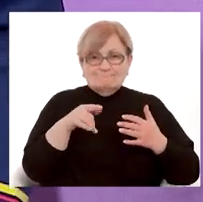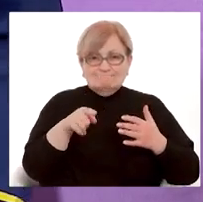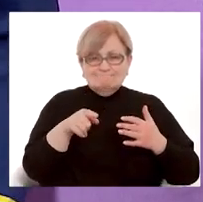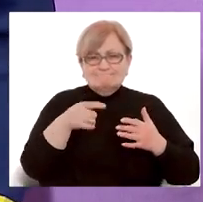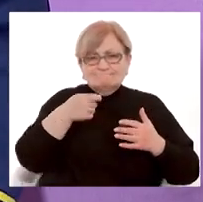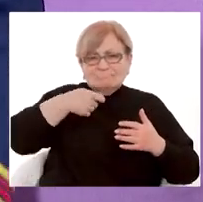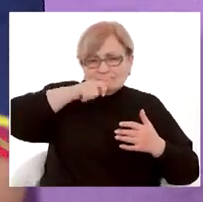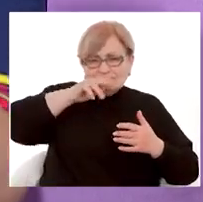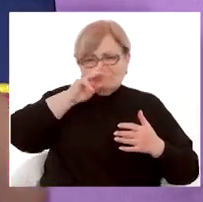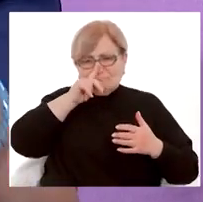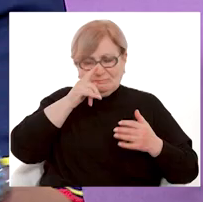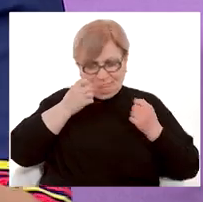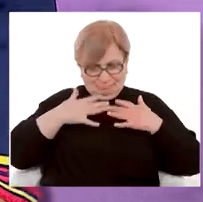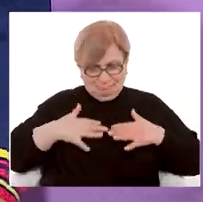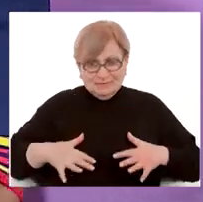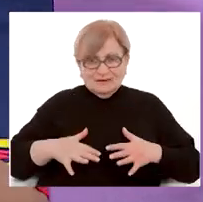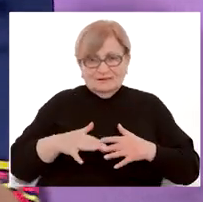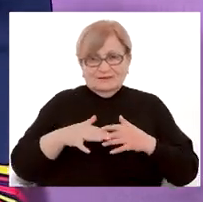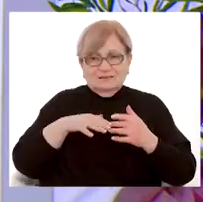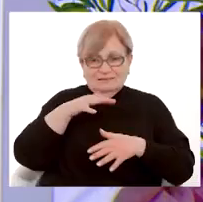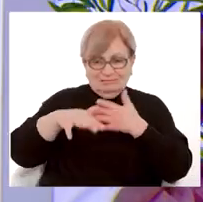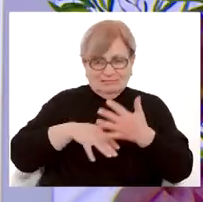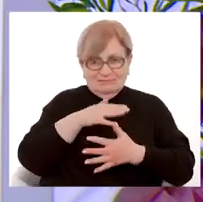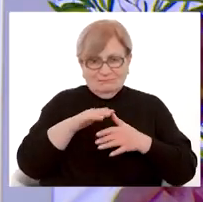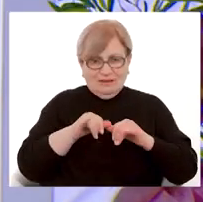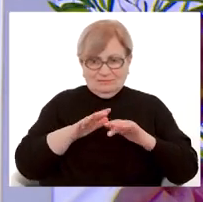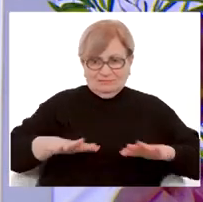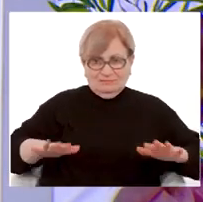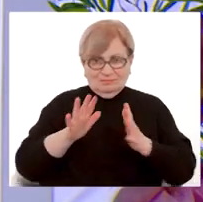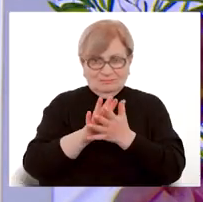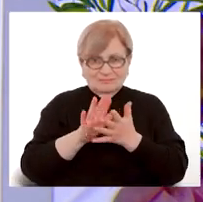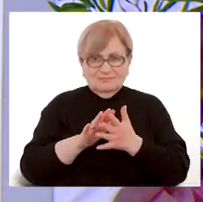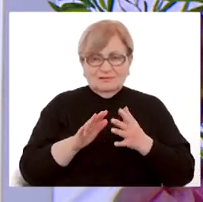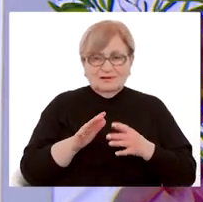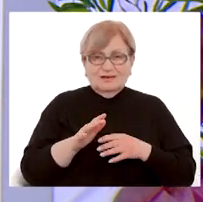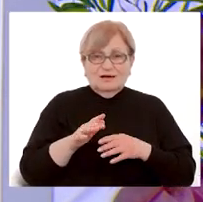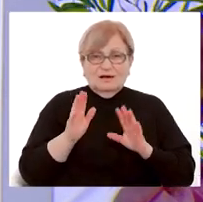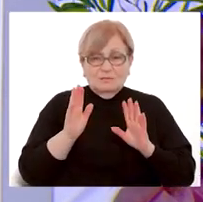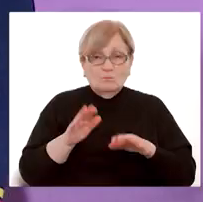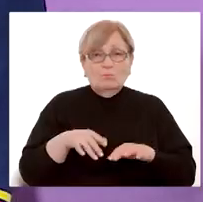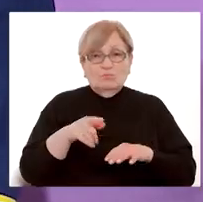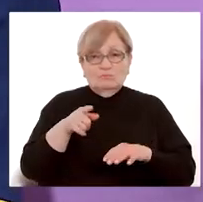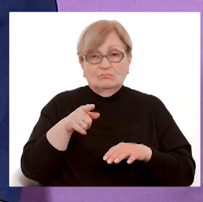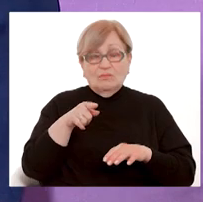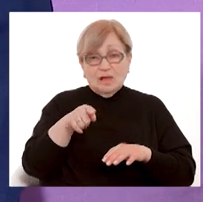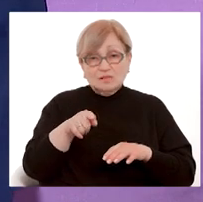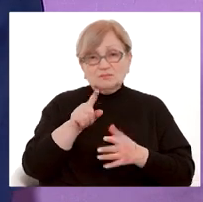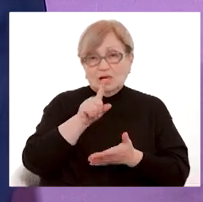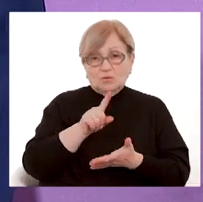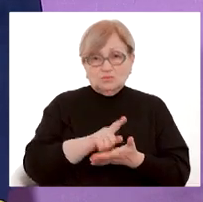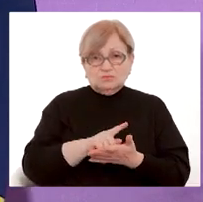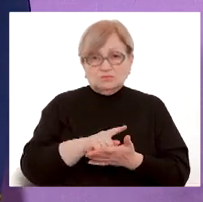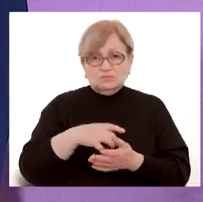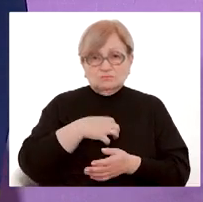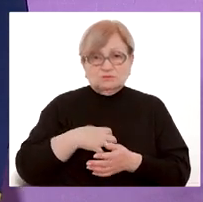შეიძლება იქ დაიყვაროს საკვები, დაისოაროს და ხშირად დიდი არეულობა არის ხოლმე, ხო, მშობლებისთვისაც. ეს ამბავი, მაგრამ აი ეს მომენტი